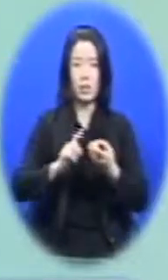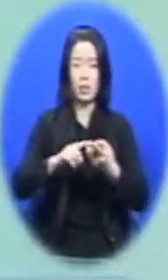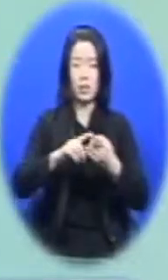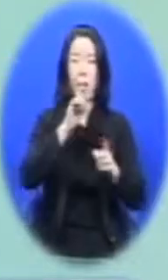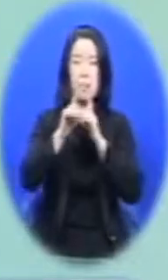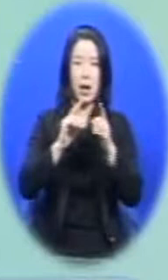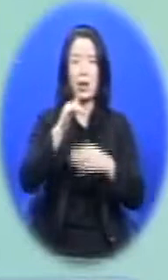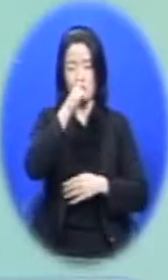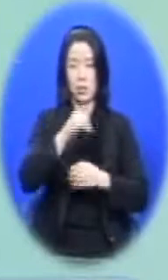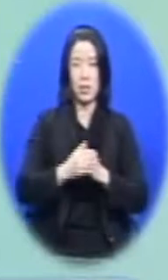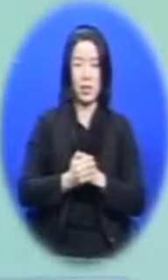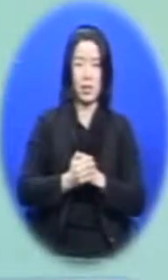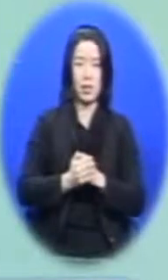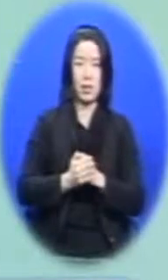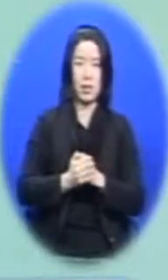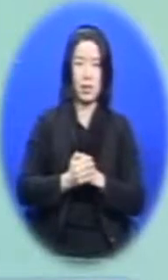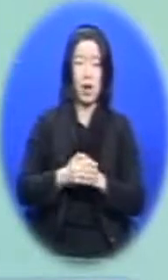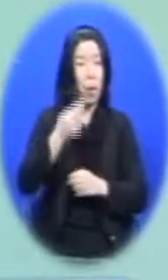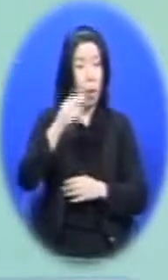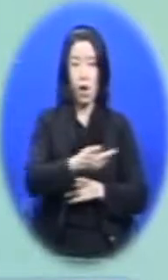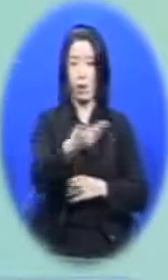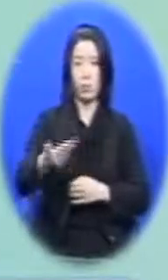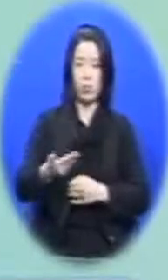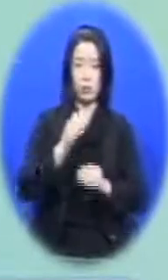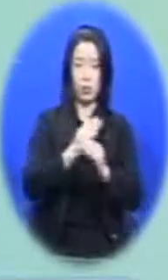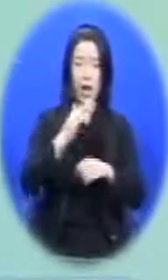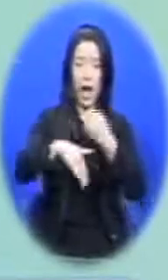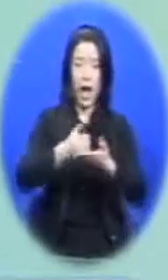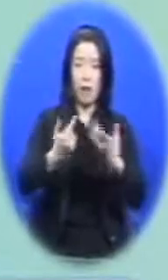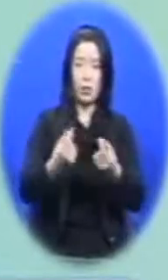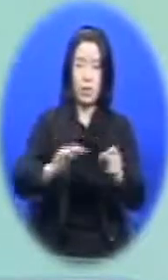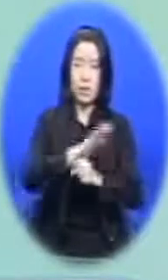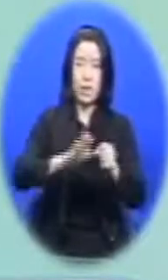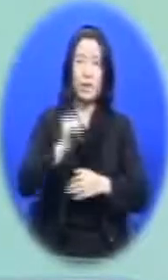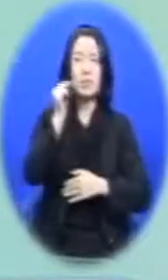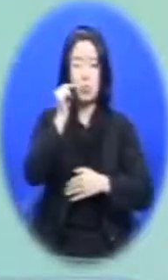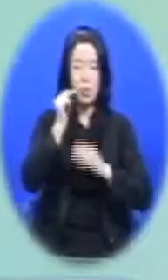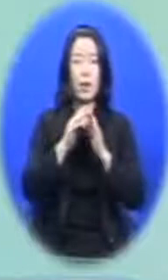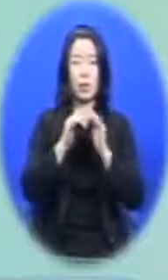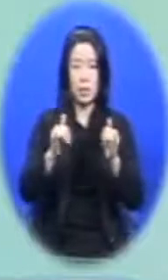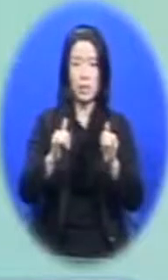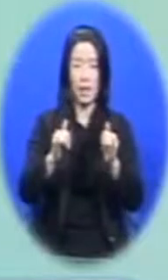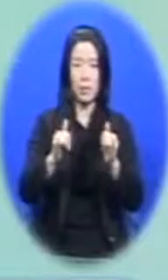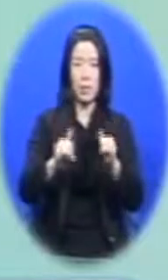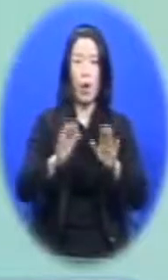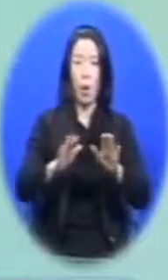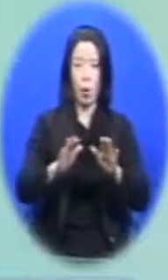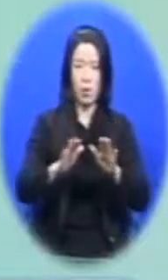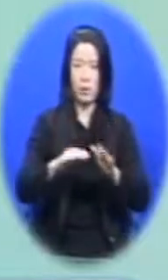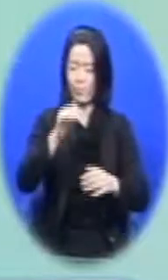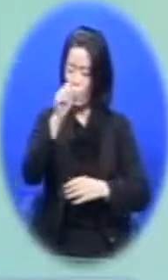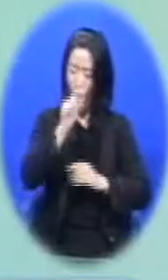말씀하려는 겁니다. 혹시 여러분 중에 하나님처럼 사랑하지 못하고 계신 분들은 오늘 수지